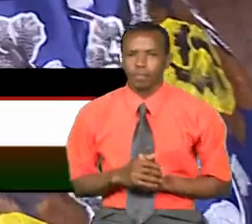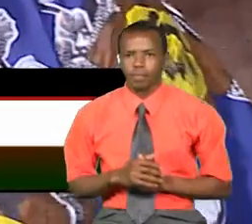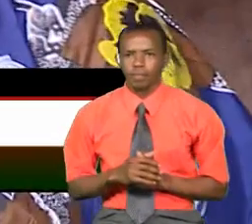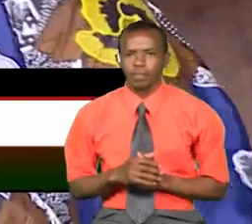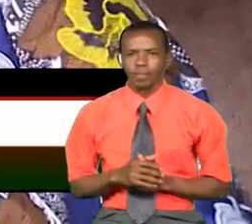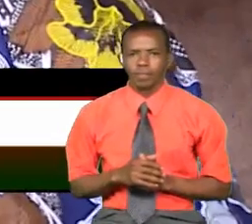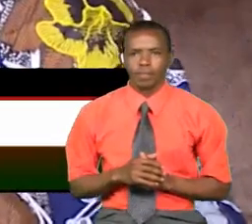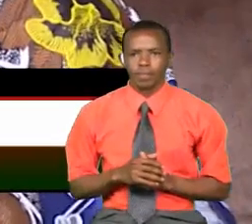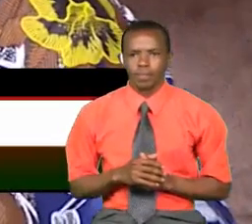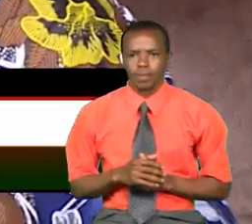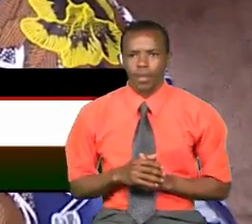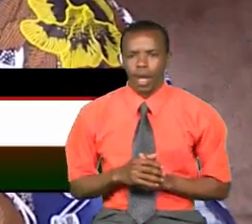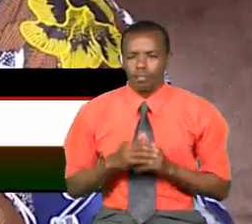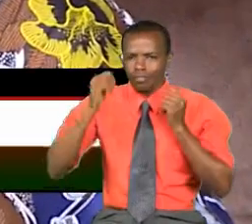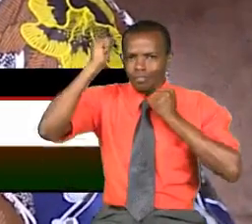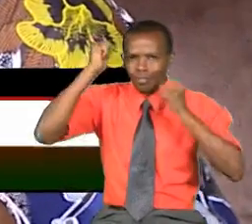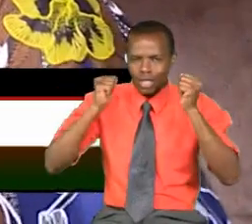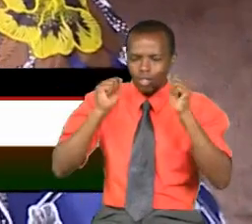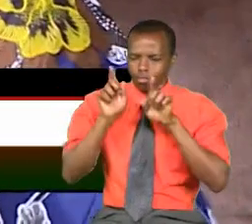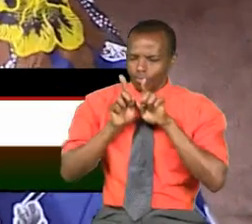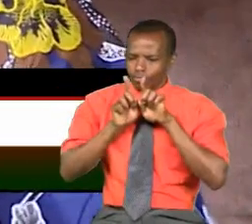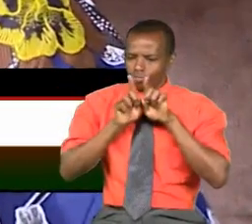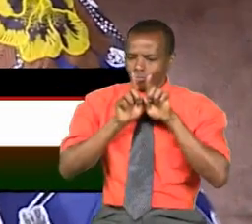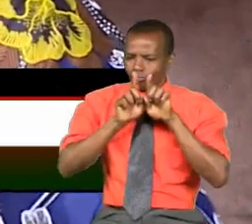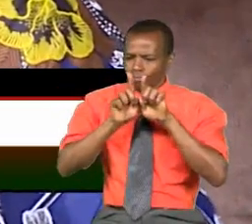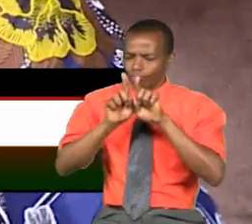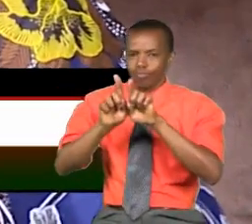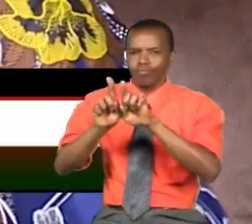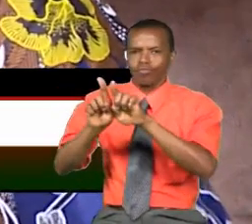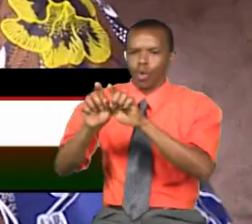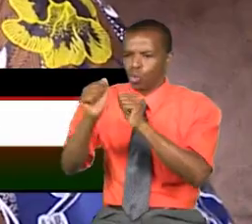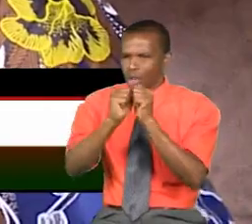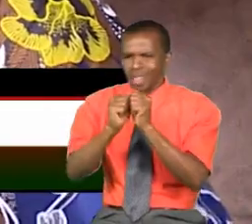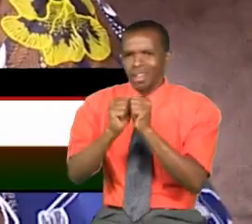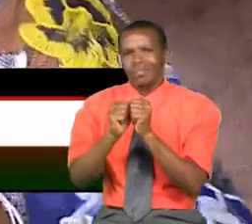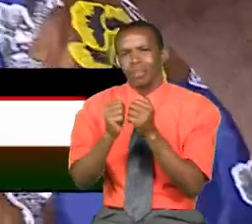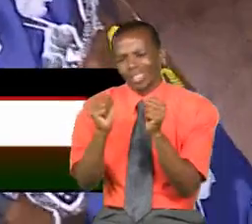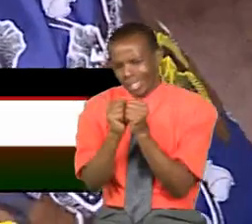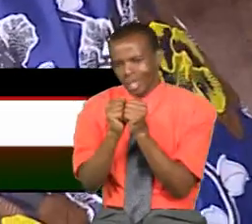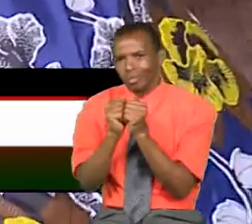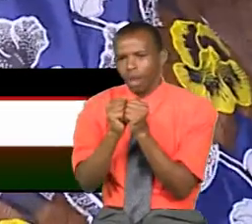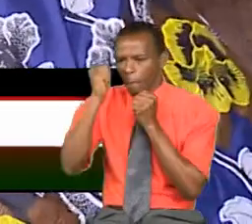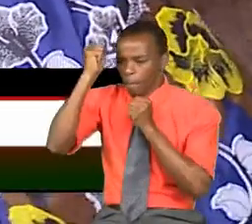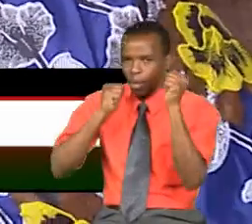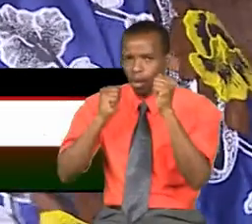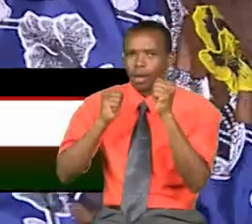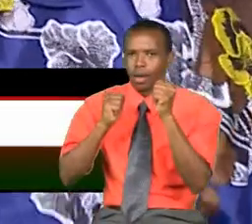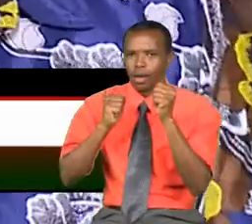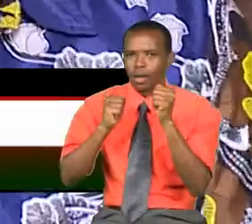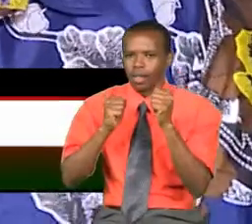Alikuwa na wanajeshi waaminifu kama 10 hivi. Akaingia